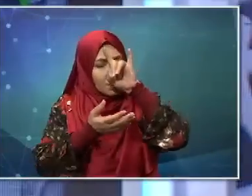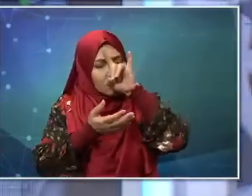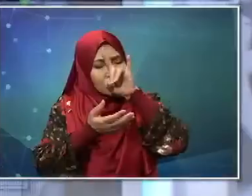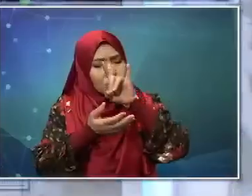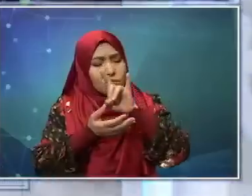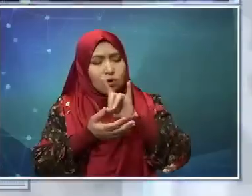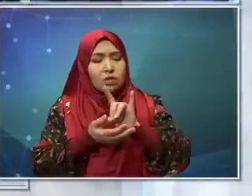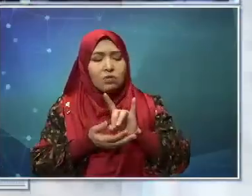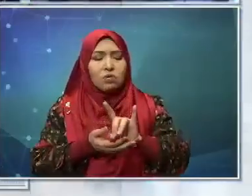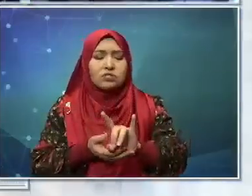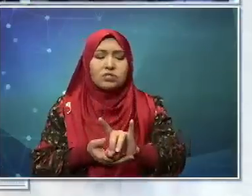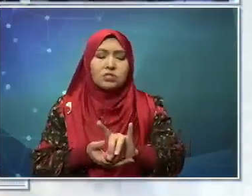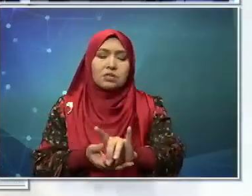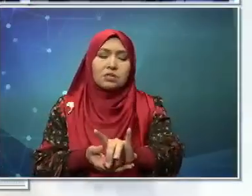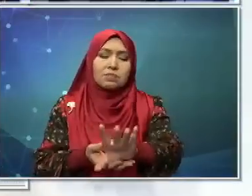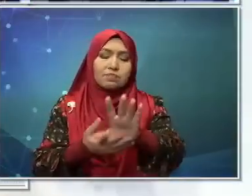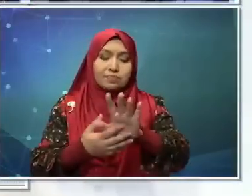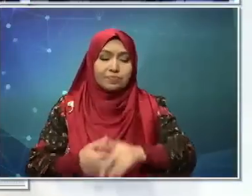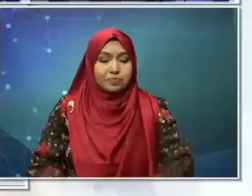asyyifa nirojim